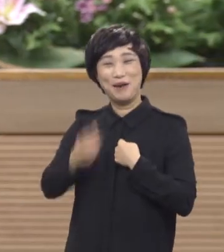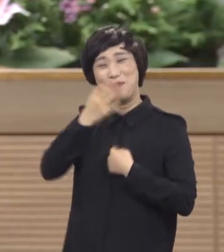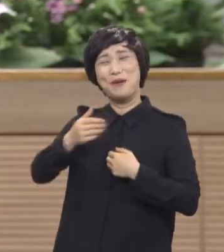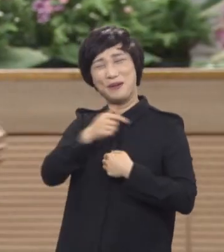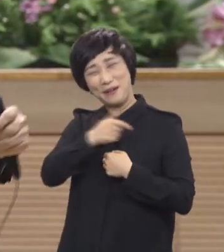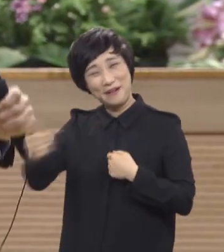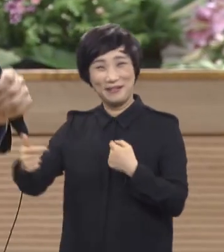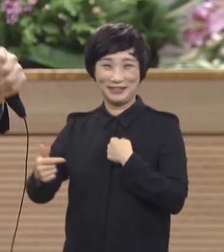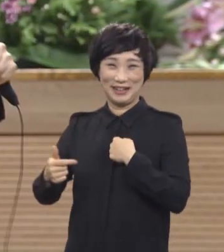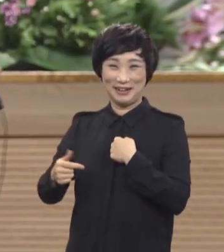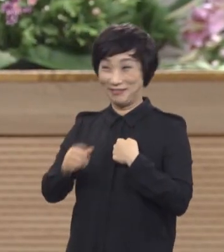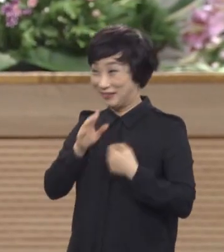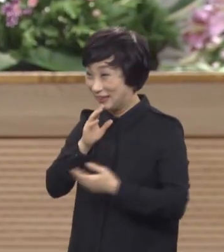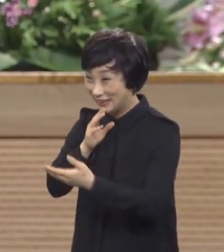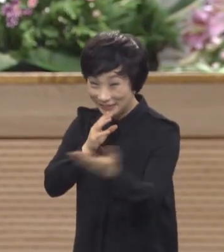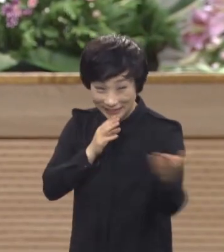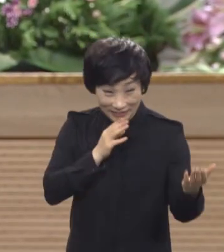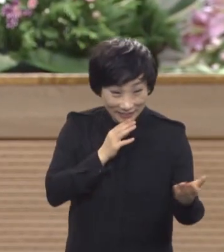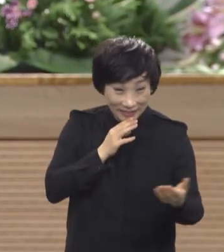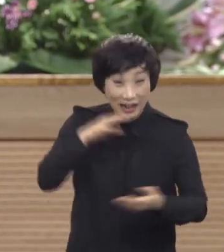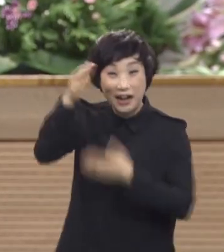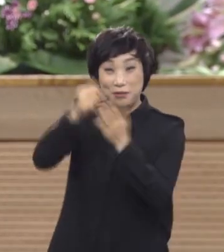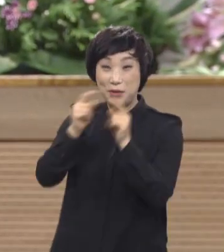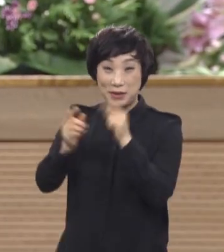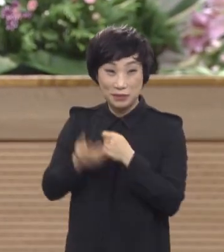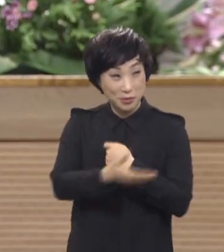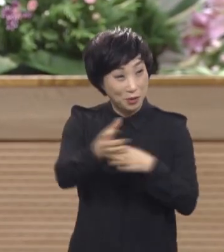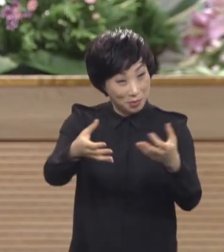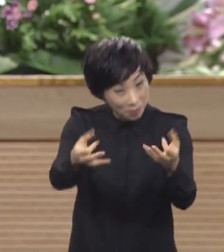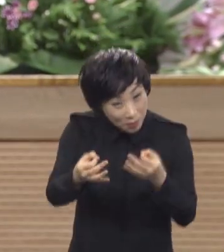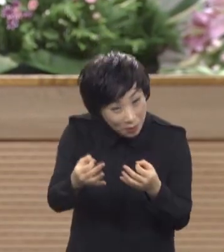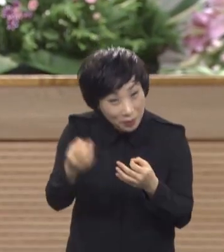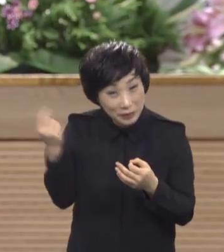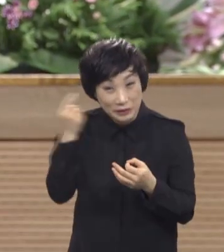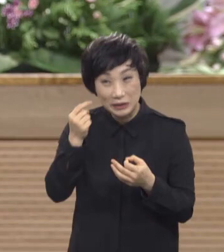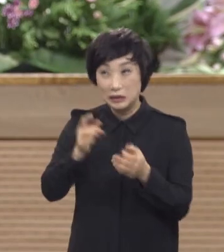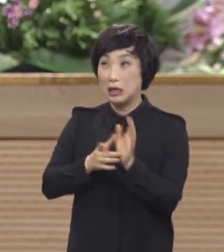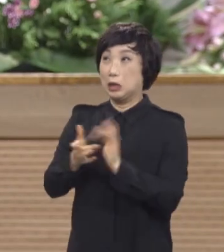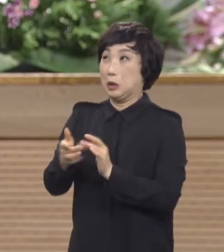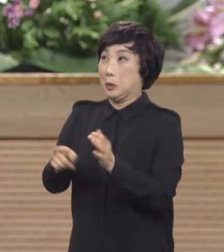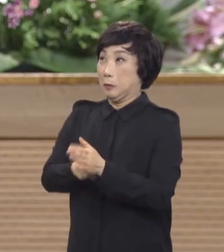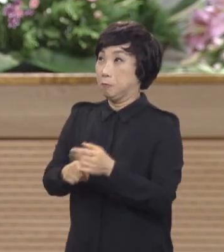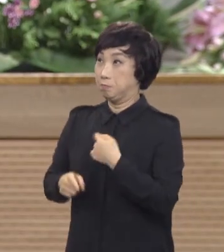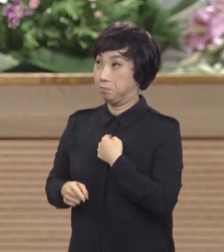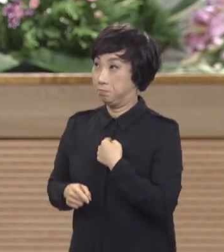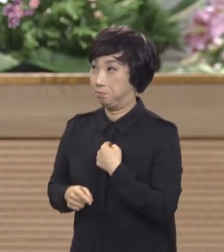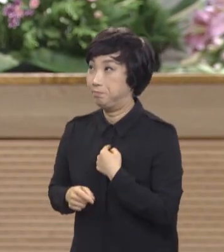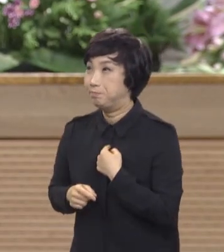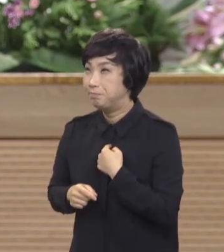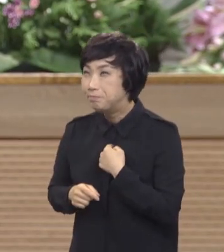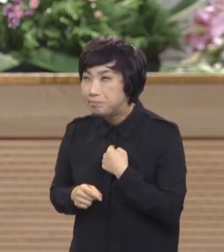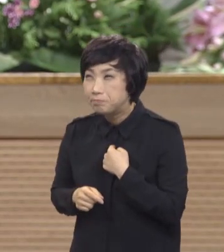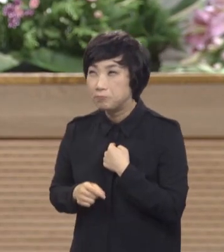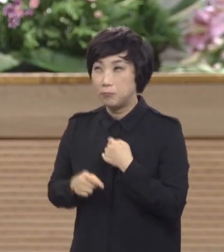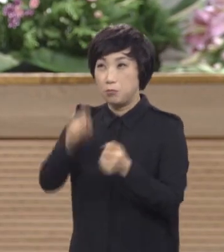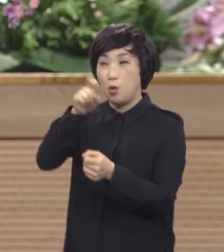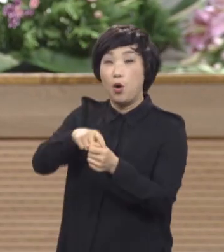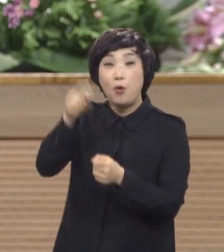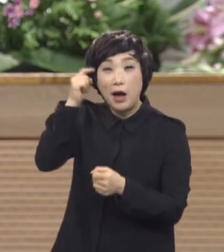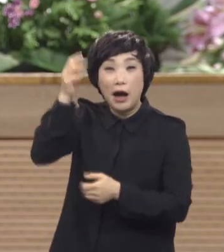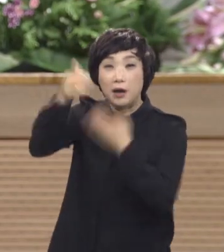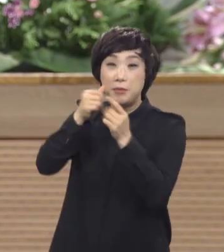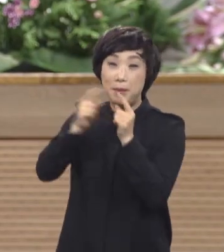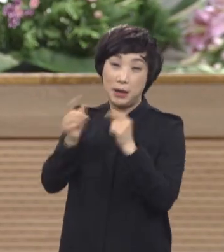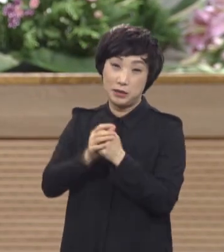않습니까 이 말씀을 들으니 내가 예수 믿어야 되겠고 믿어야 할 이유는 말씀